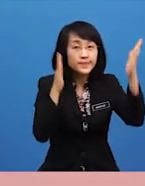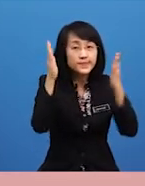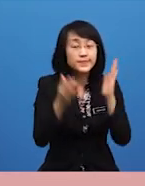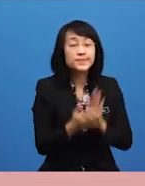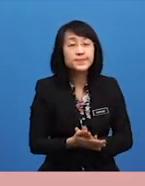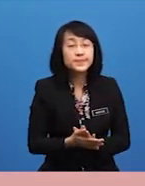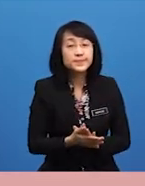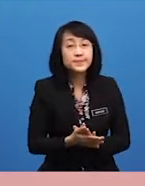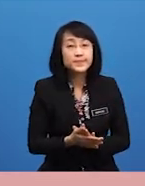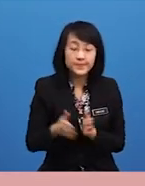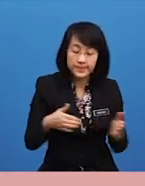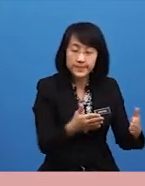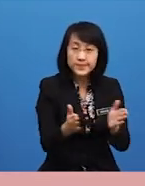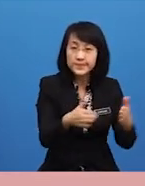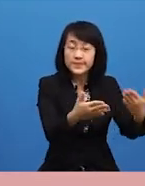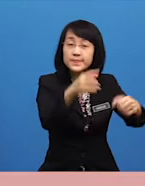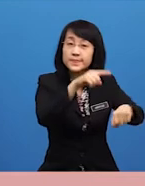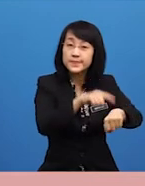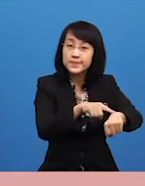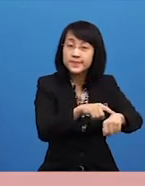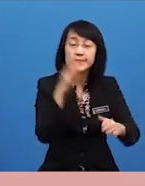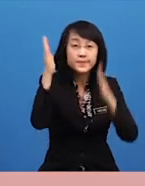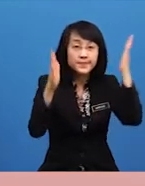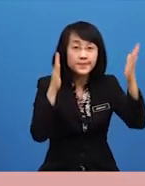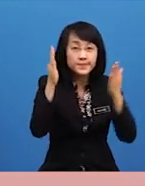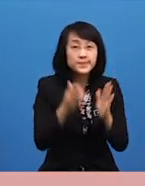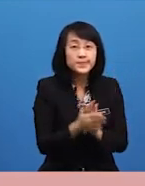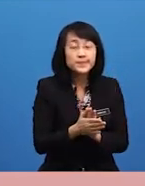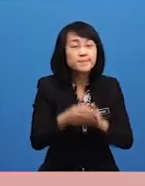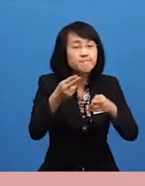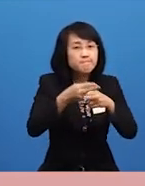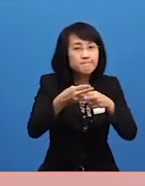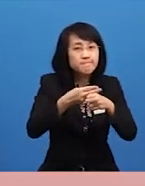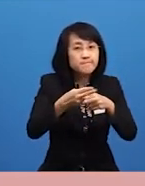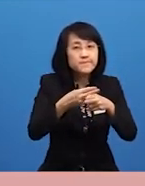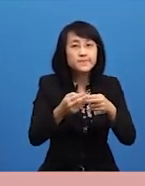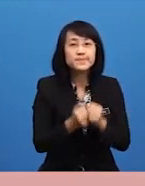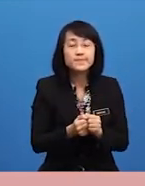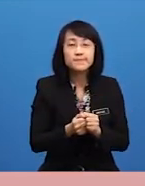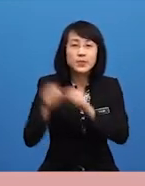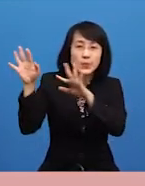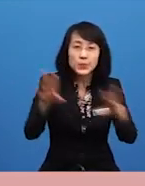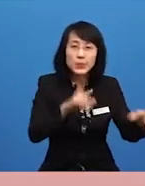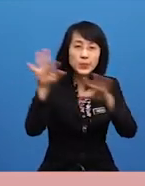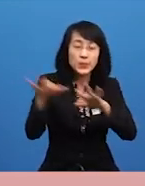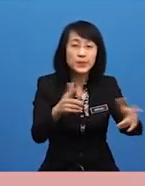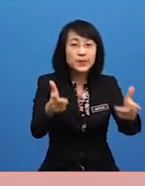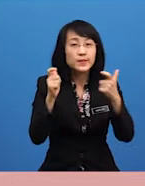umumnya, sungai-sungai di Malaysia adalah pendek, beraliran deras